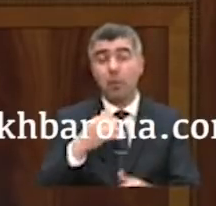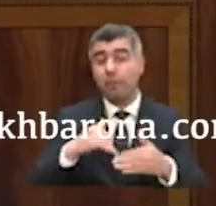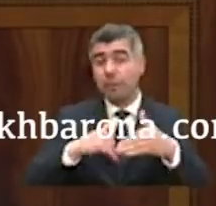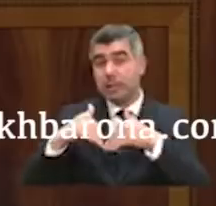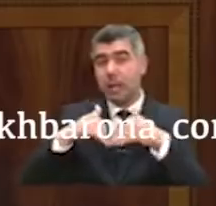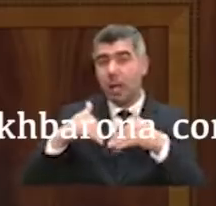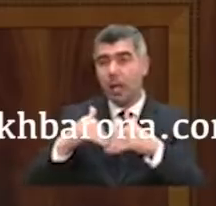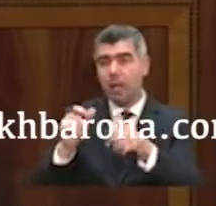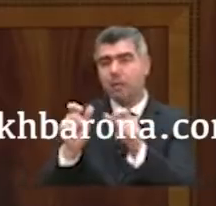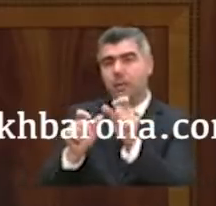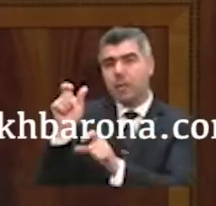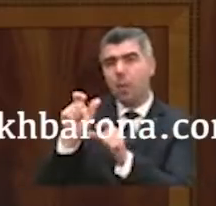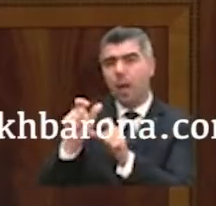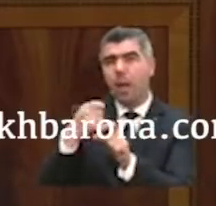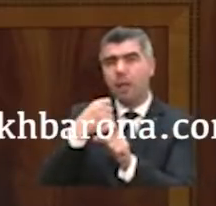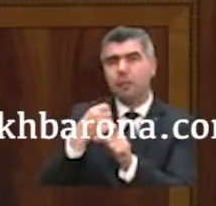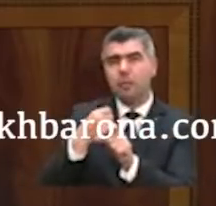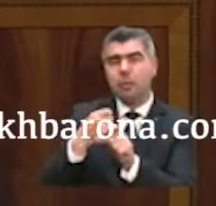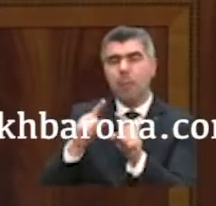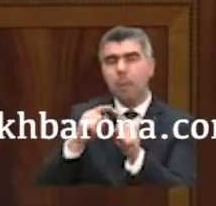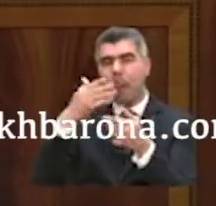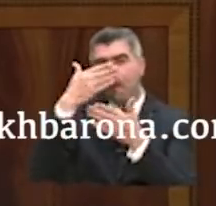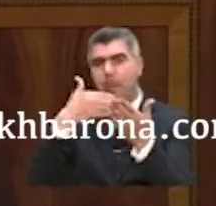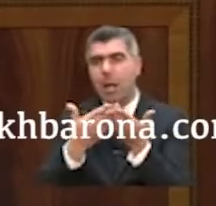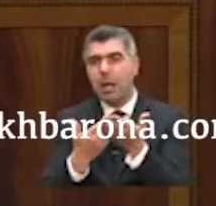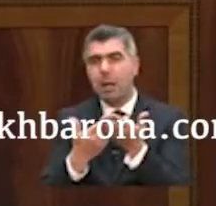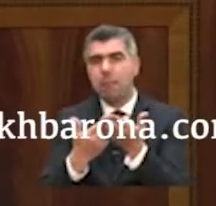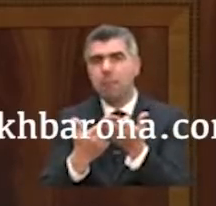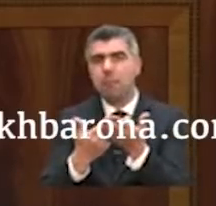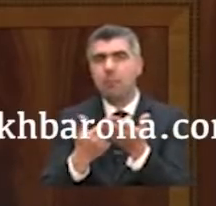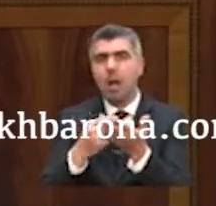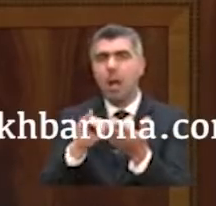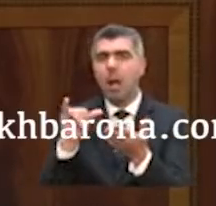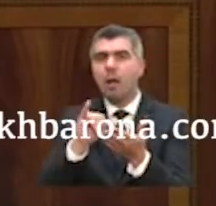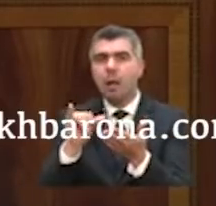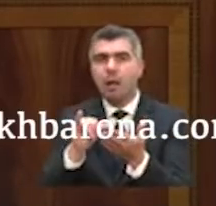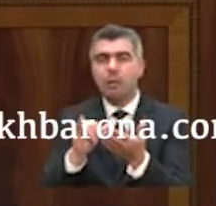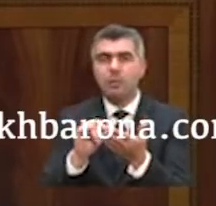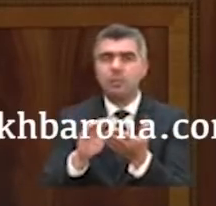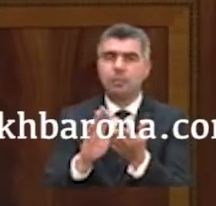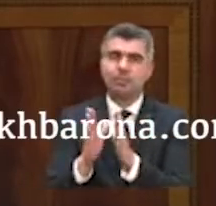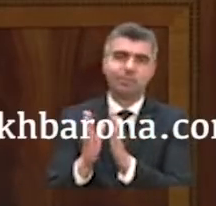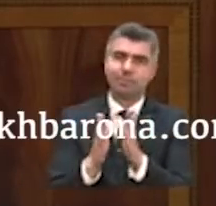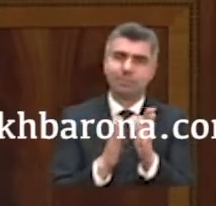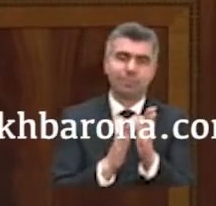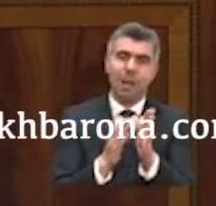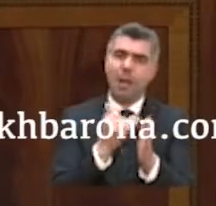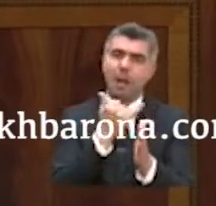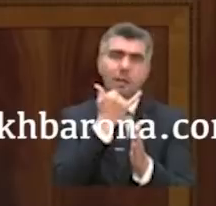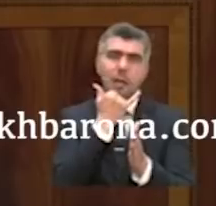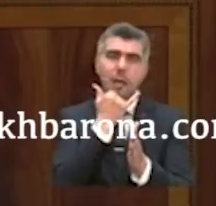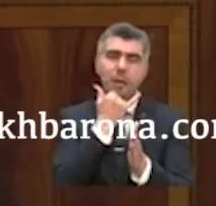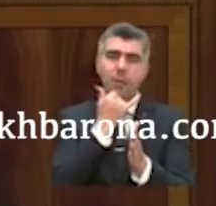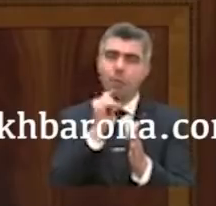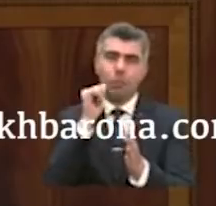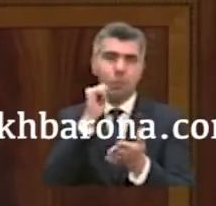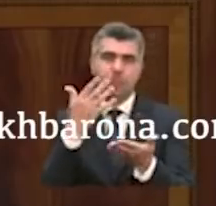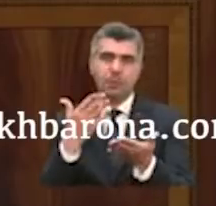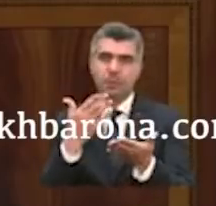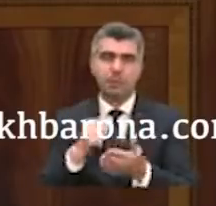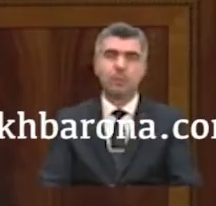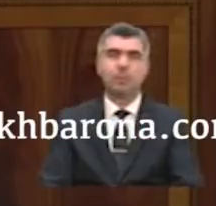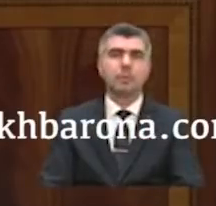بانه وحنا المغرب ماشي هو، علاش كتجيبوا لنا؟ لا سي فو، كذوب سي